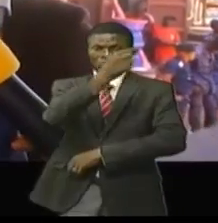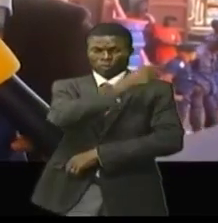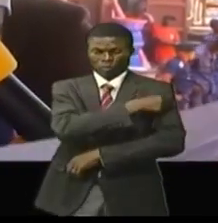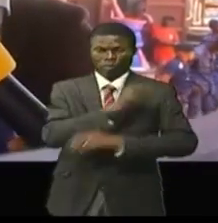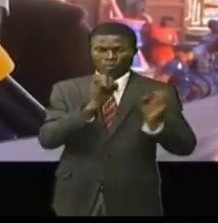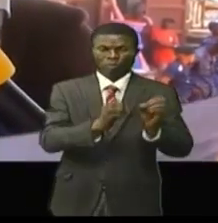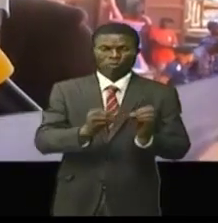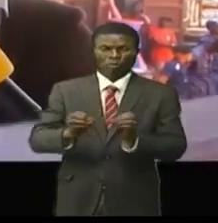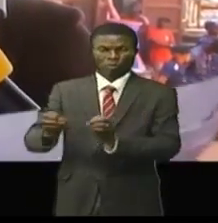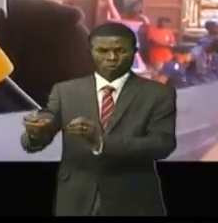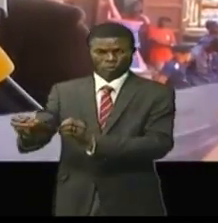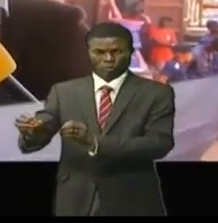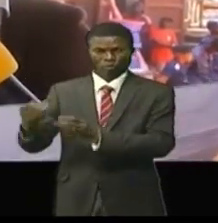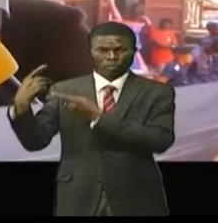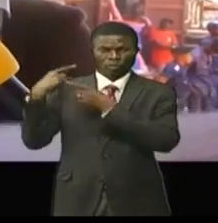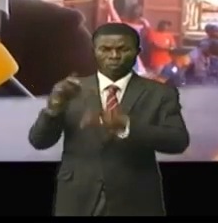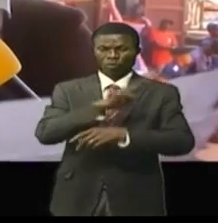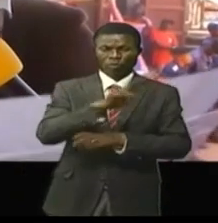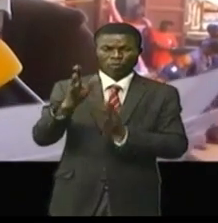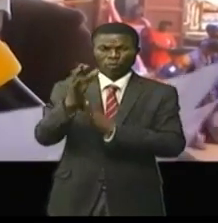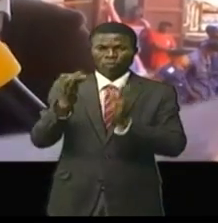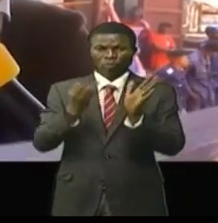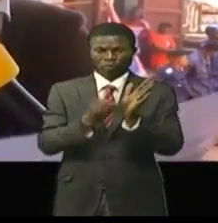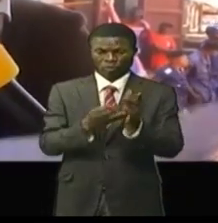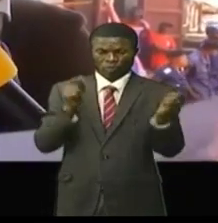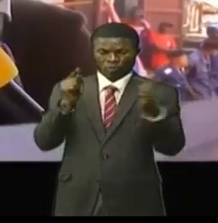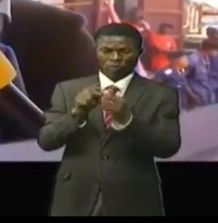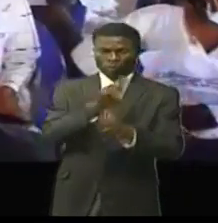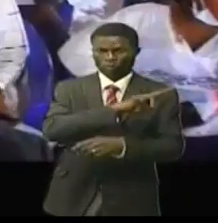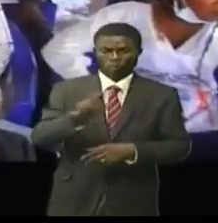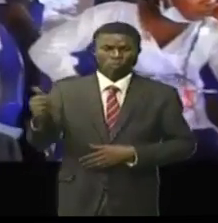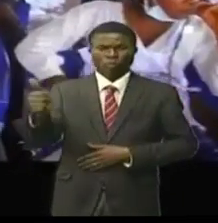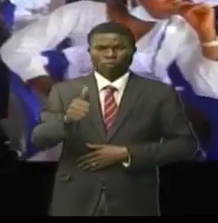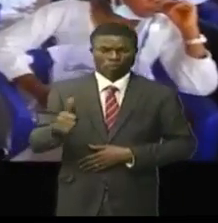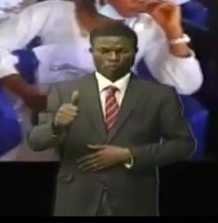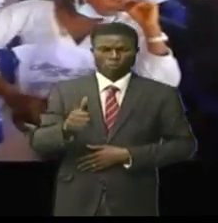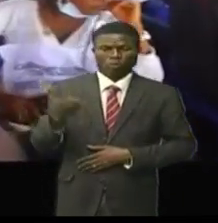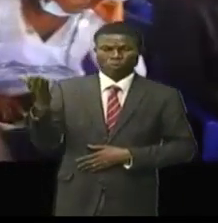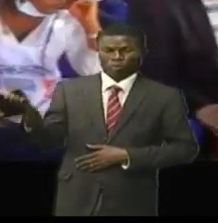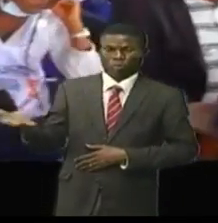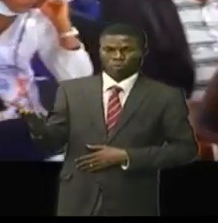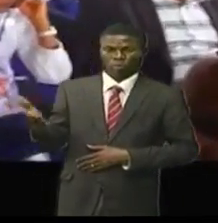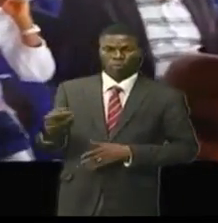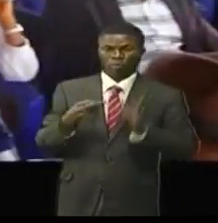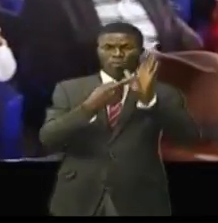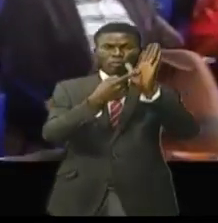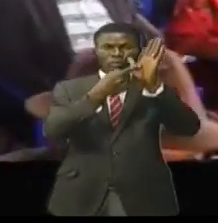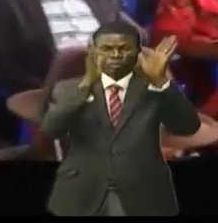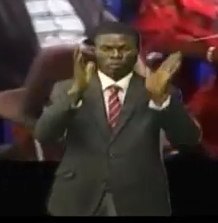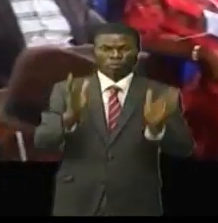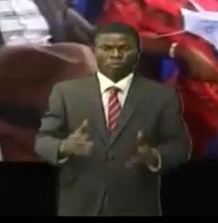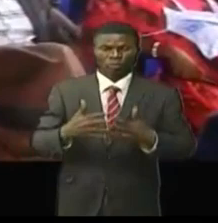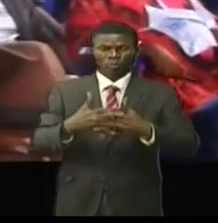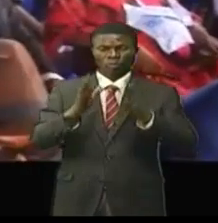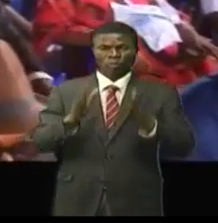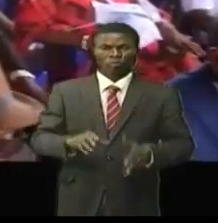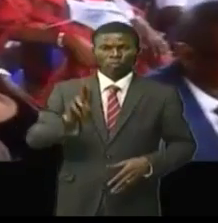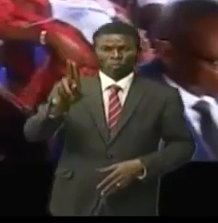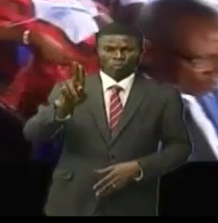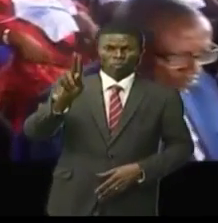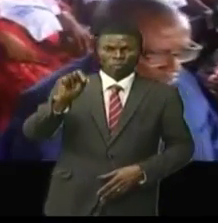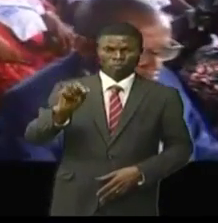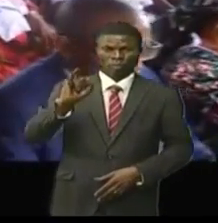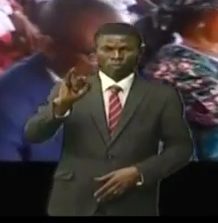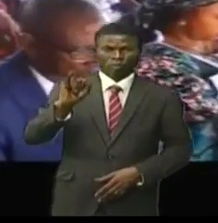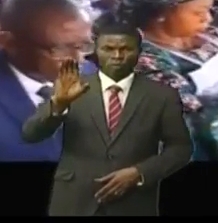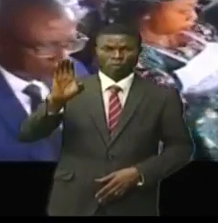organisées depuis 2017 à 2021. De l'autre côté, les représentants des partenaires UNICEF-OMS rappelle